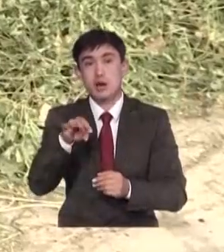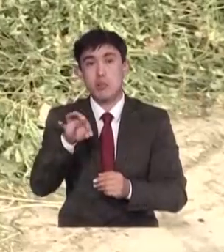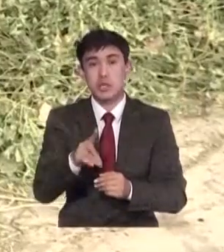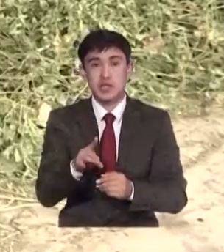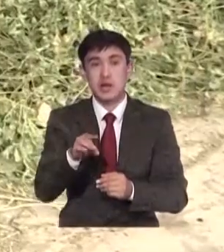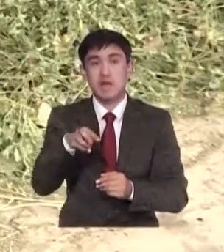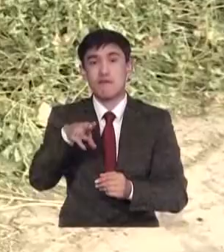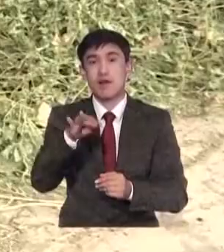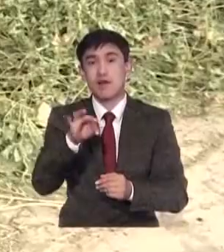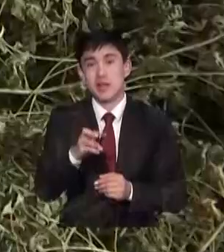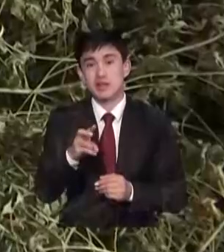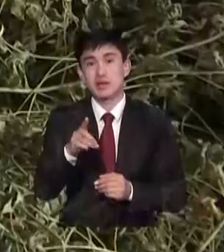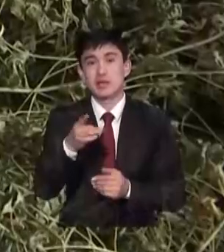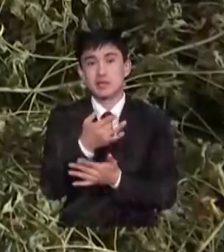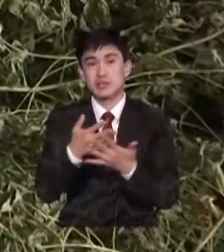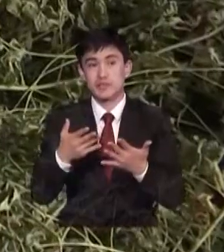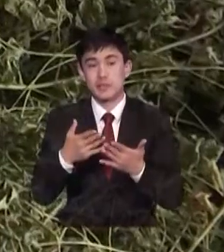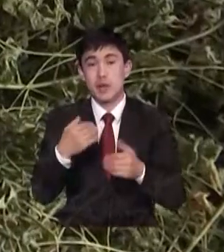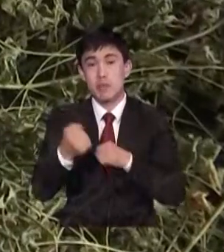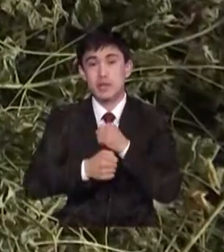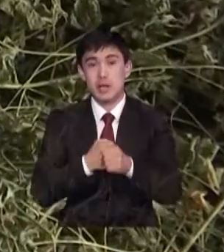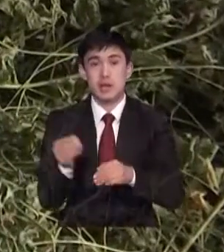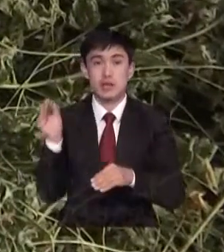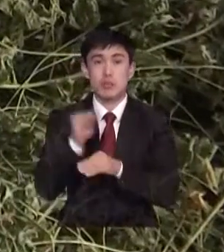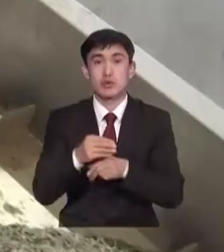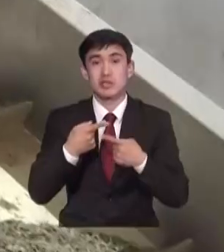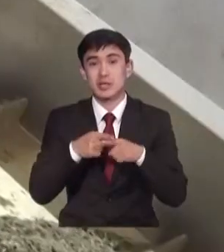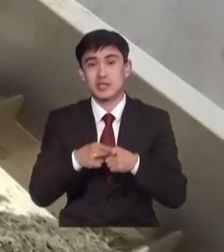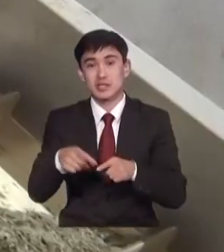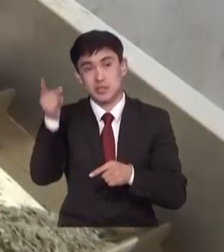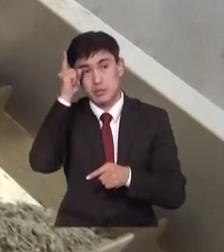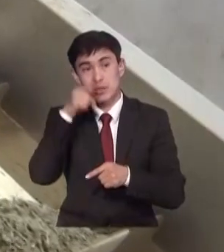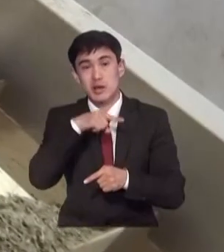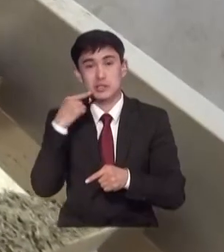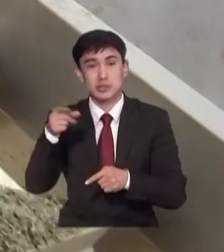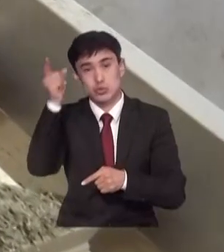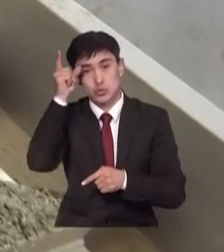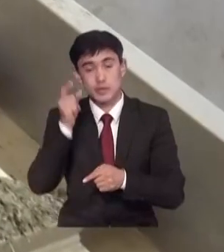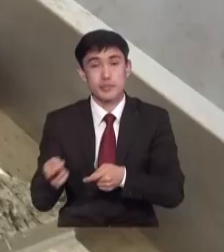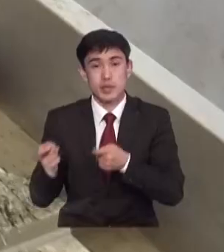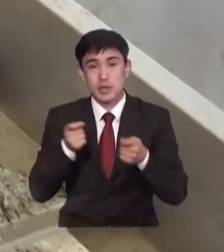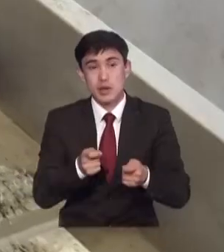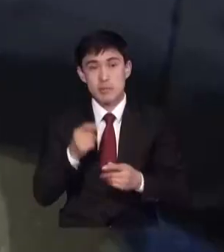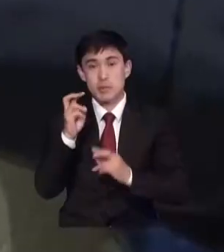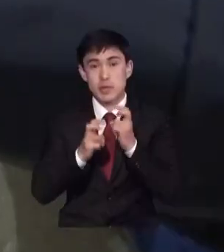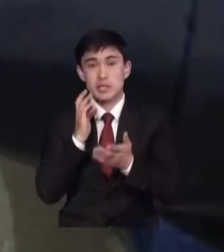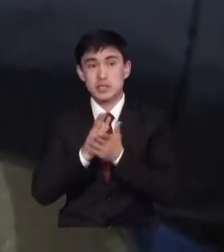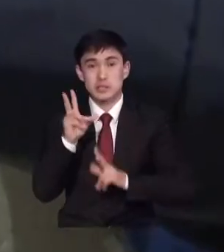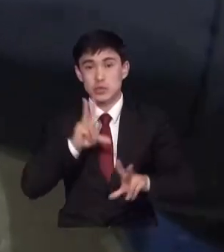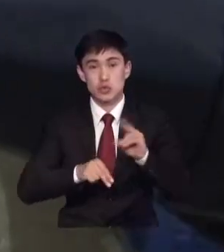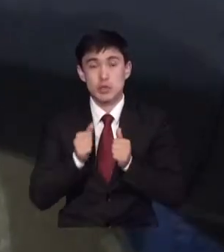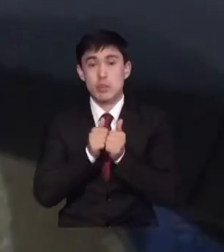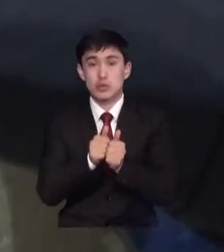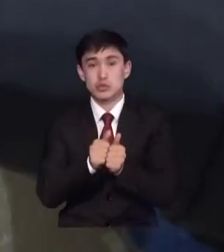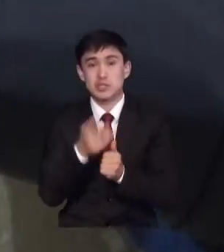и валериана. Материально-техническая база дополнена техникой из Германии, России и Турции. Предприятие имеет надежное